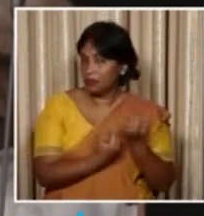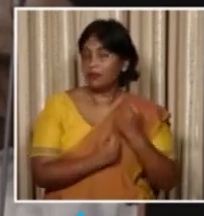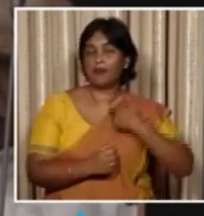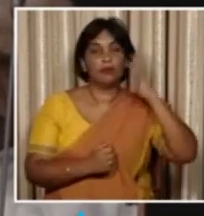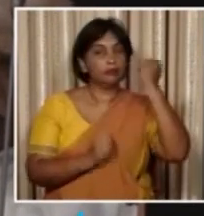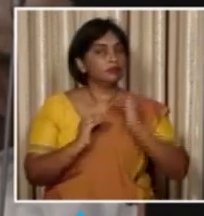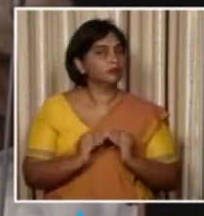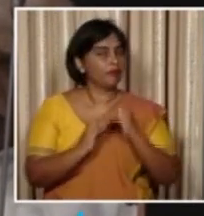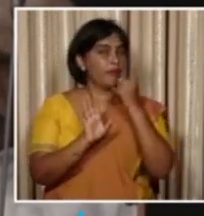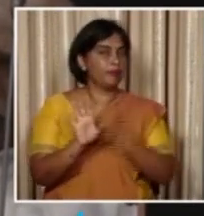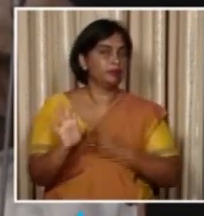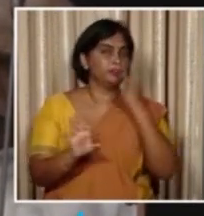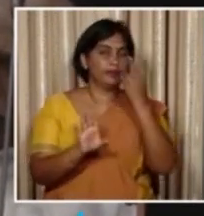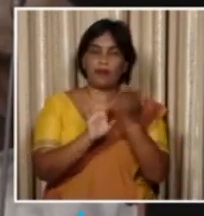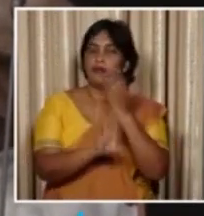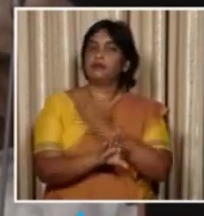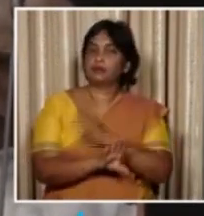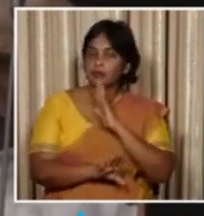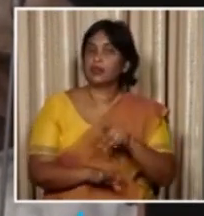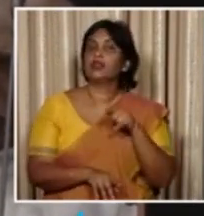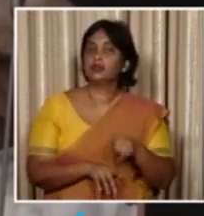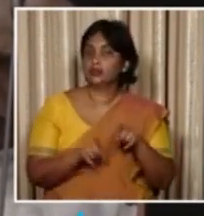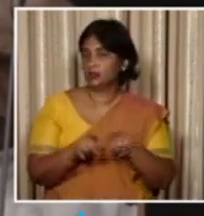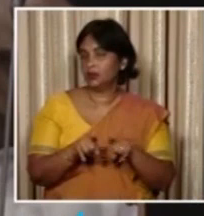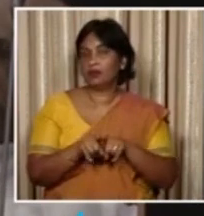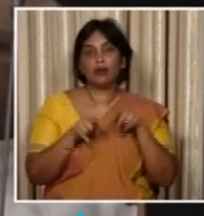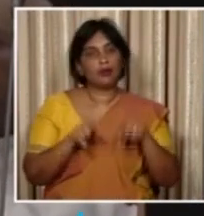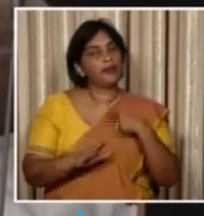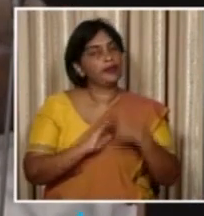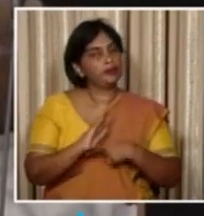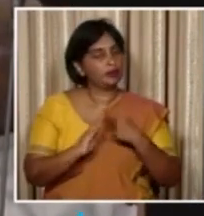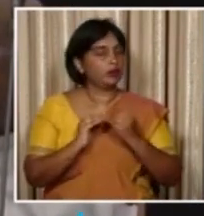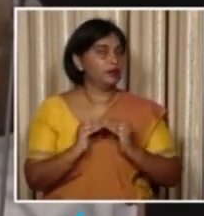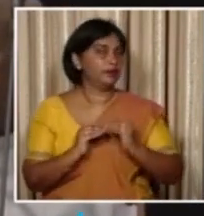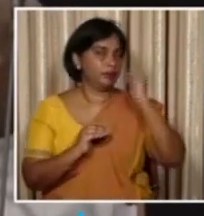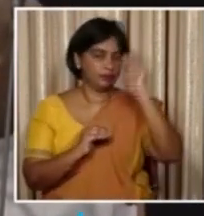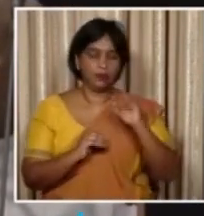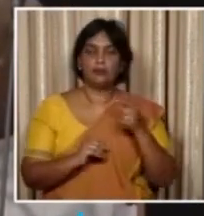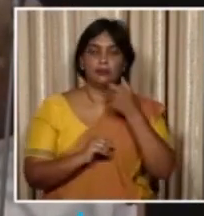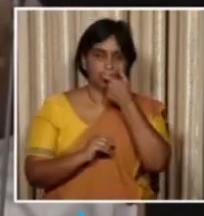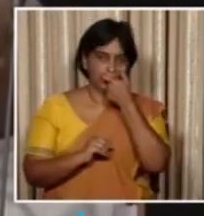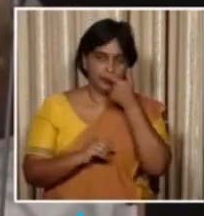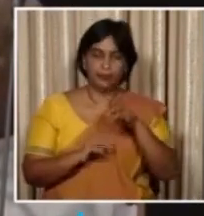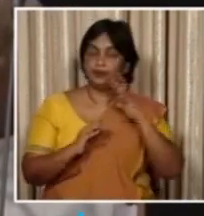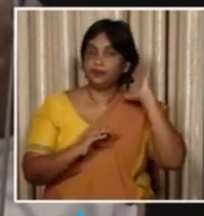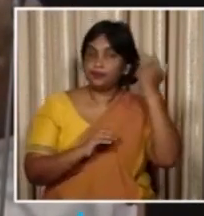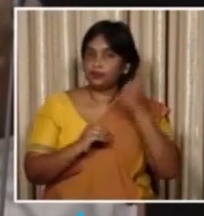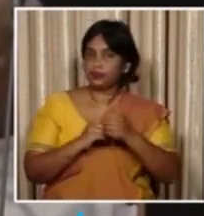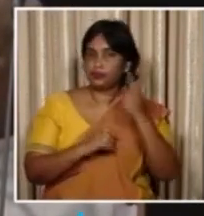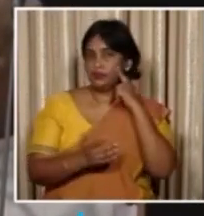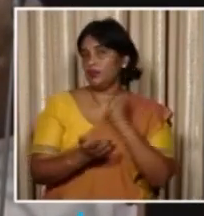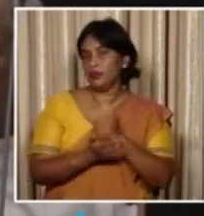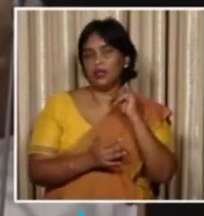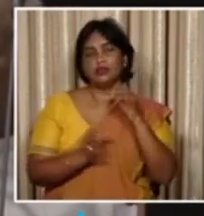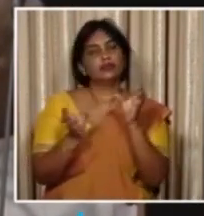ප්‍රගතිය නිසා මීට අවුරුදු දෙකකට කලින් තිබුණු තැනට වඩා අද රට ඉහළට එසවී තිබෙනවා. මේ ප්‍රගතිය ඉවසන්න අමාරු